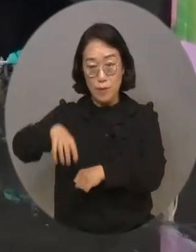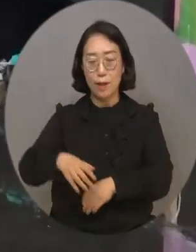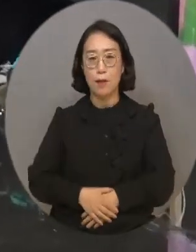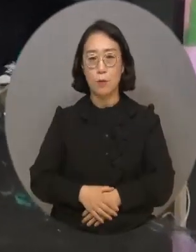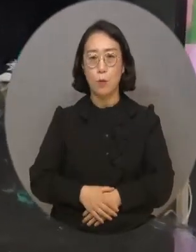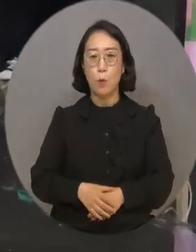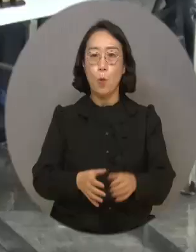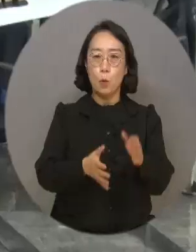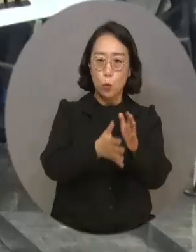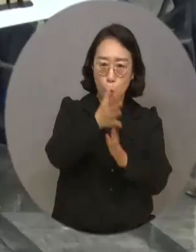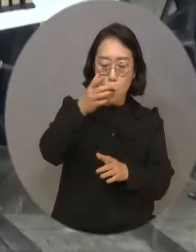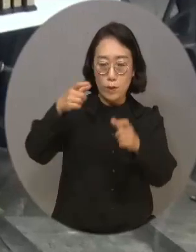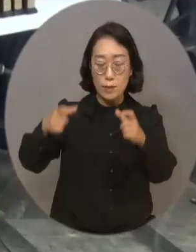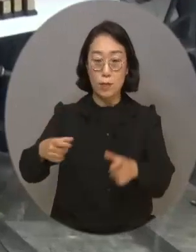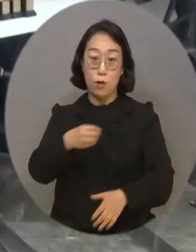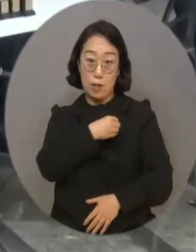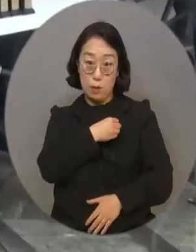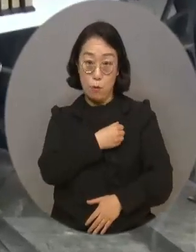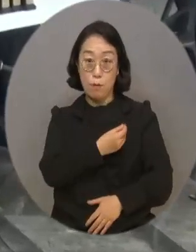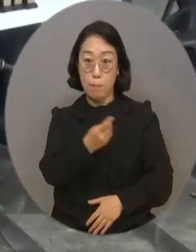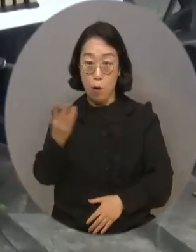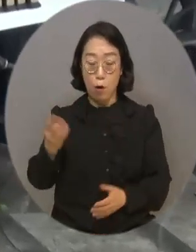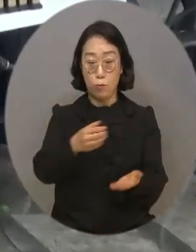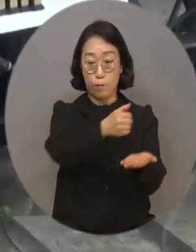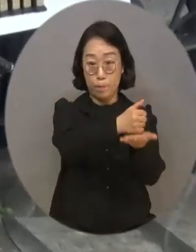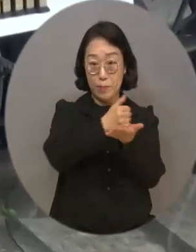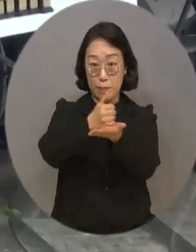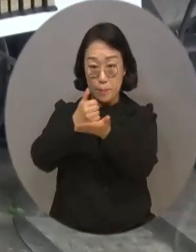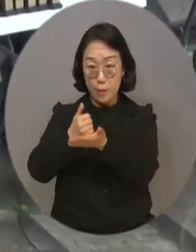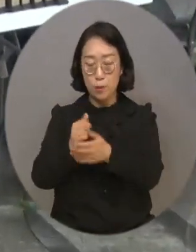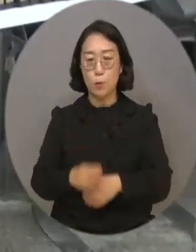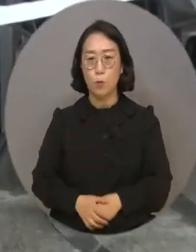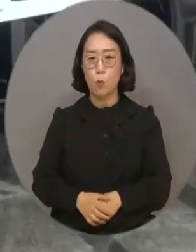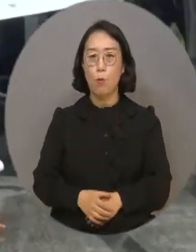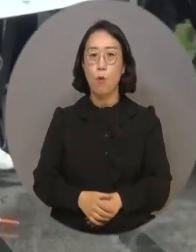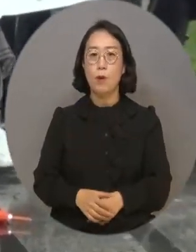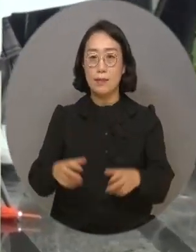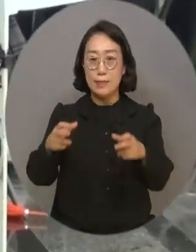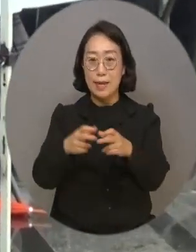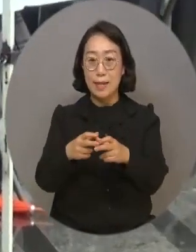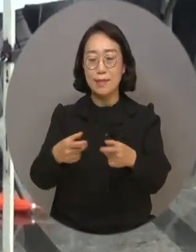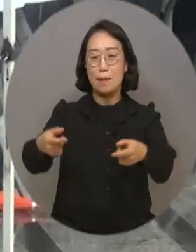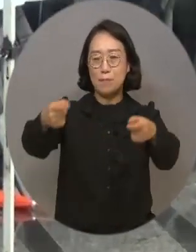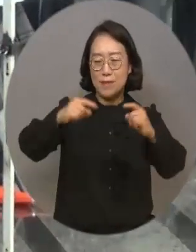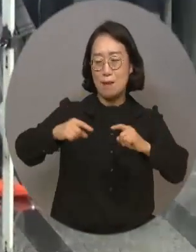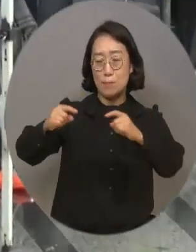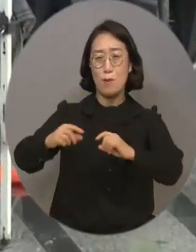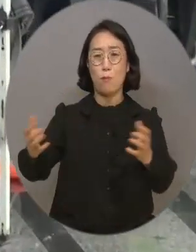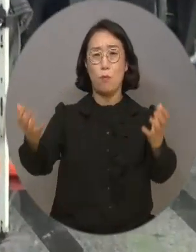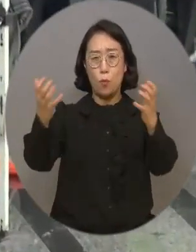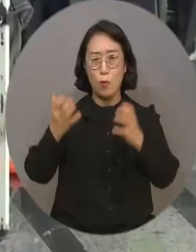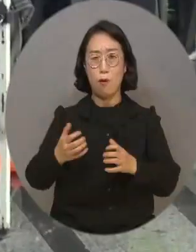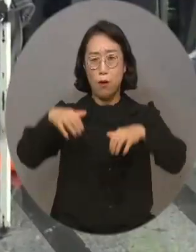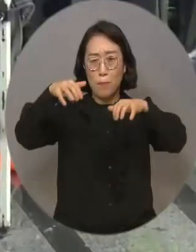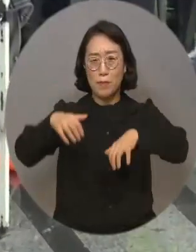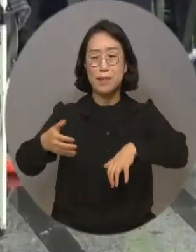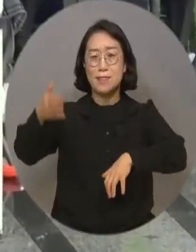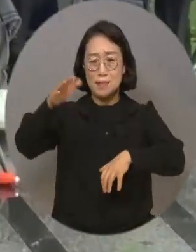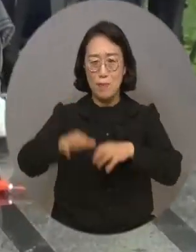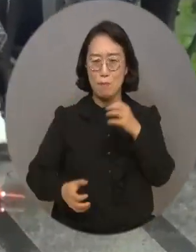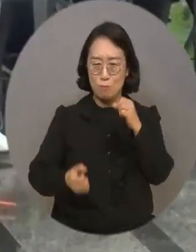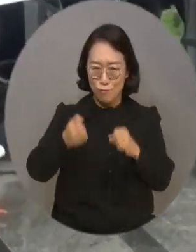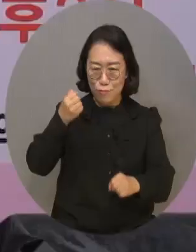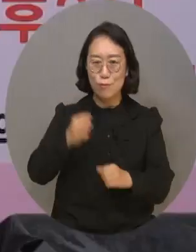도의원, 시의원 등 내외빈 인사들과 함께 다수 장애인들이 참석해 비가 오는 날씨 속에서도 자리를